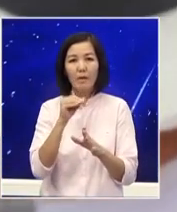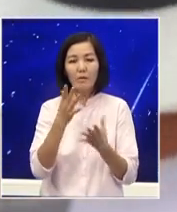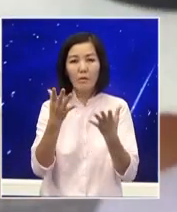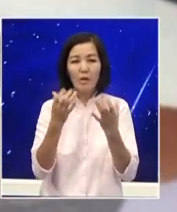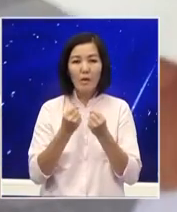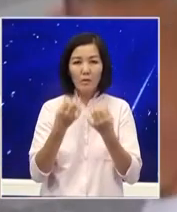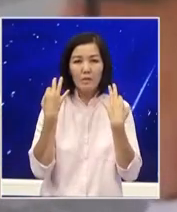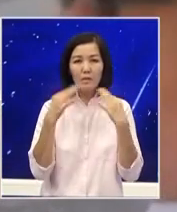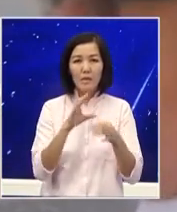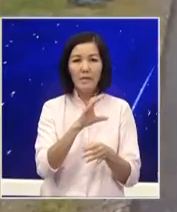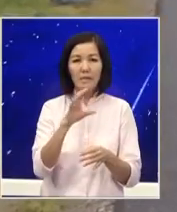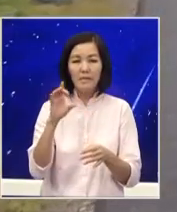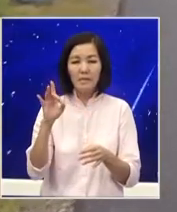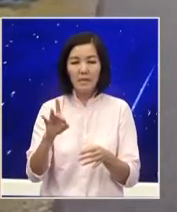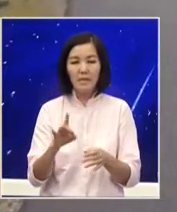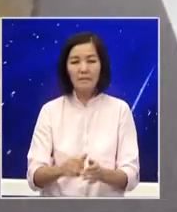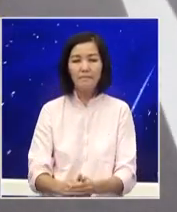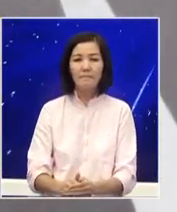независимость от ссср